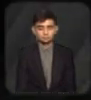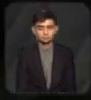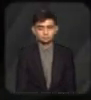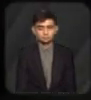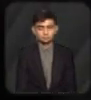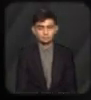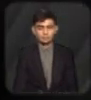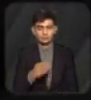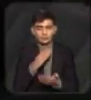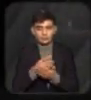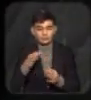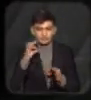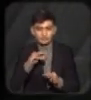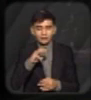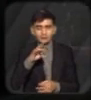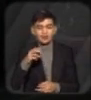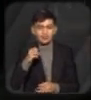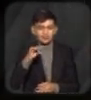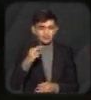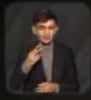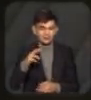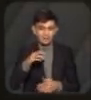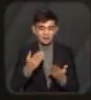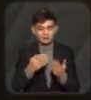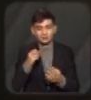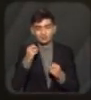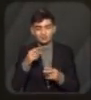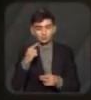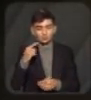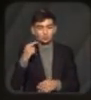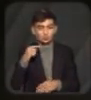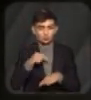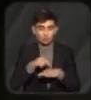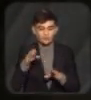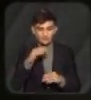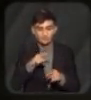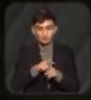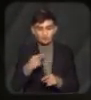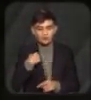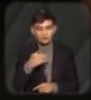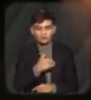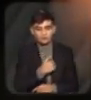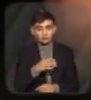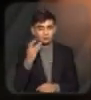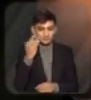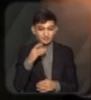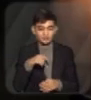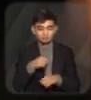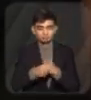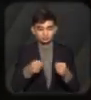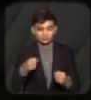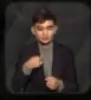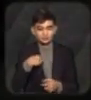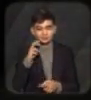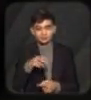Есть у меня такая традиция или обычай, кому как удобно, то что всегда я завязываю шнурки перед тем, как выйти на